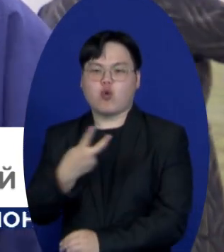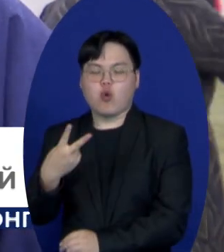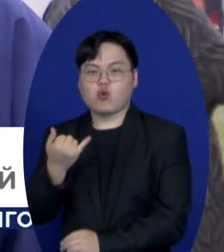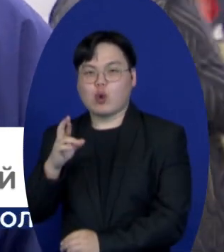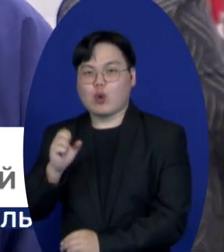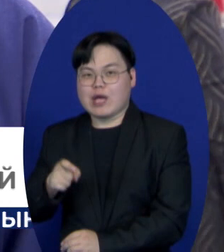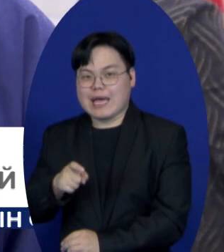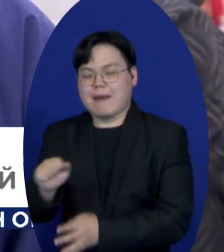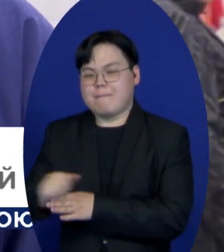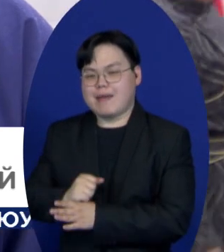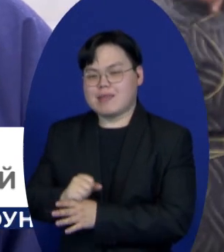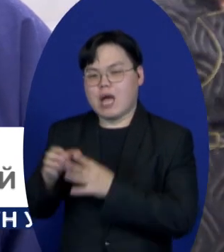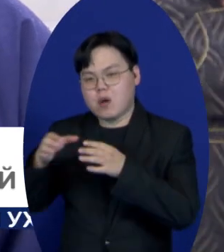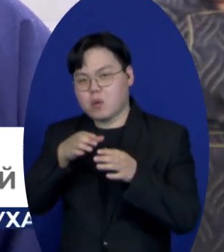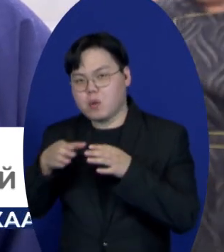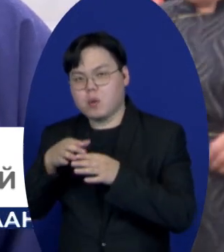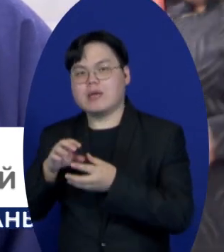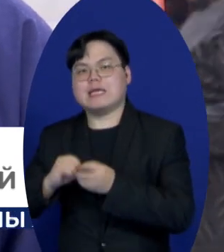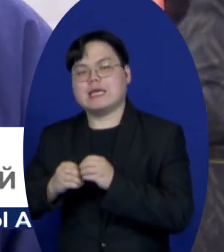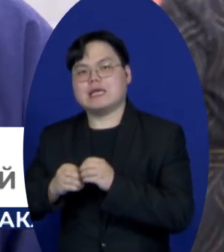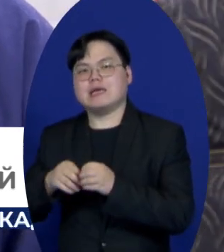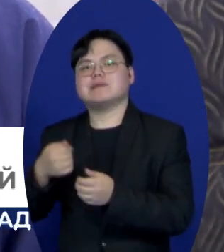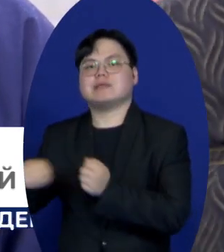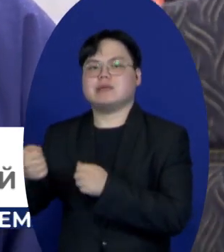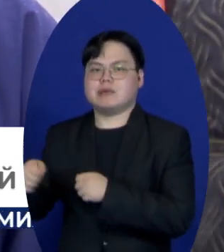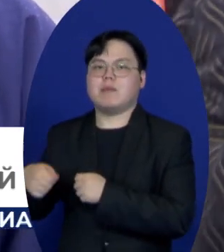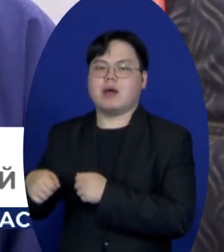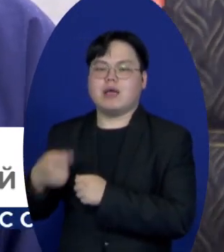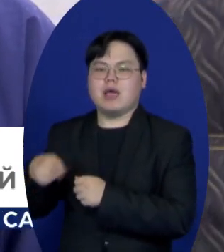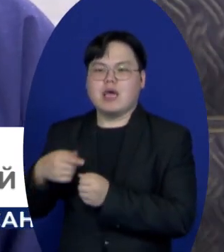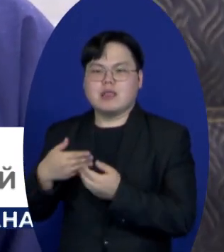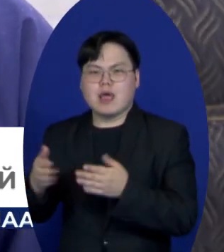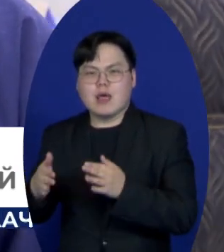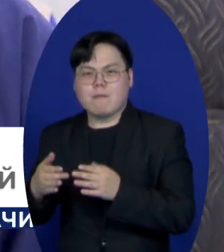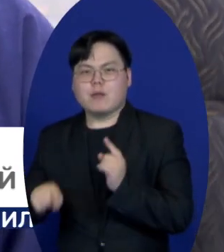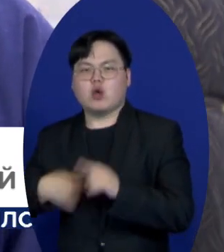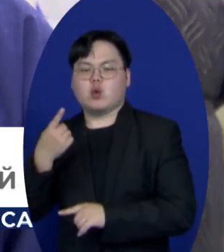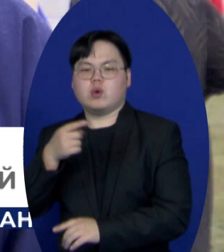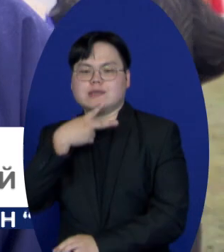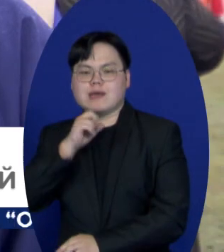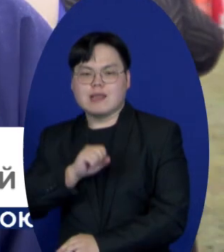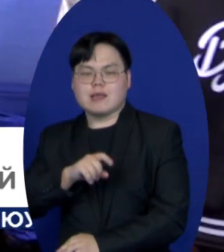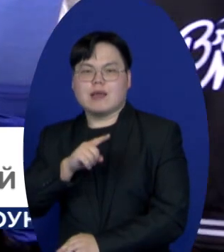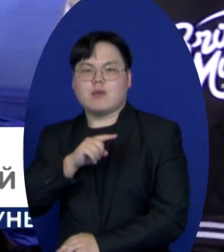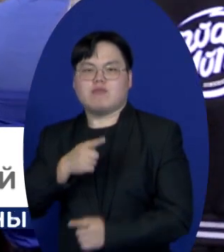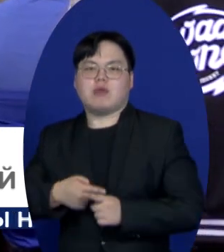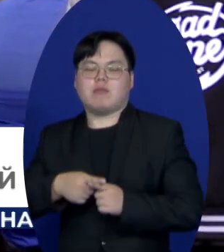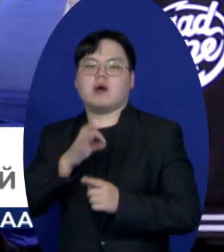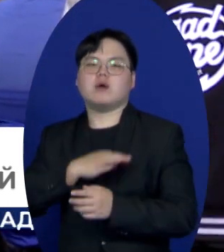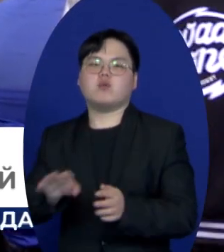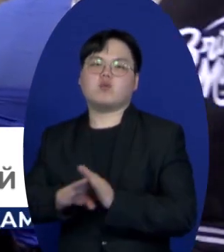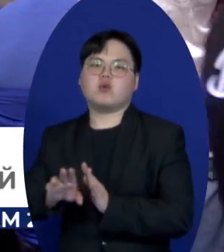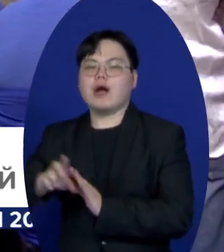зээлд борлуулдаг. А энийг бол одоо улам түгээн дэлгэрүүлж тэр орлогыг нэмэгдүүлэх гол ачаал бүгдэлтэй. Гадаад юм